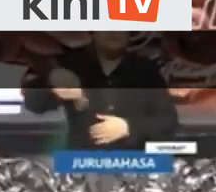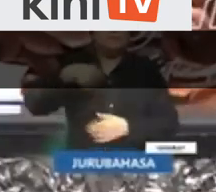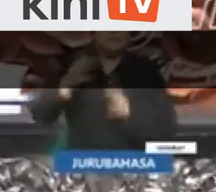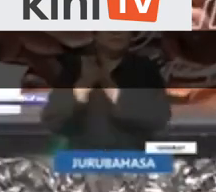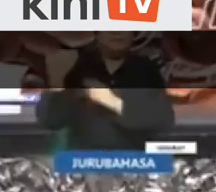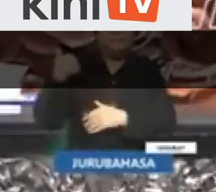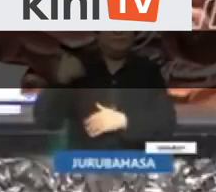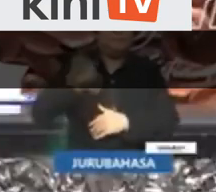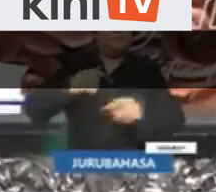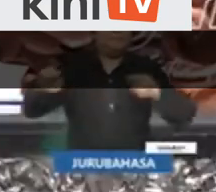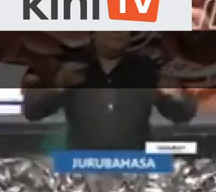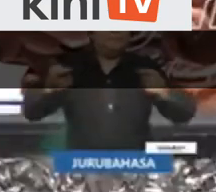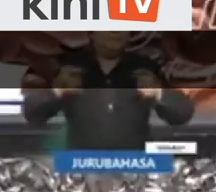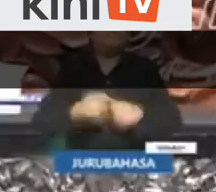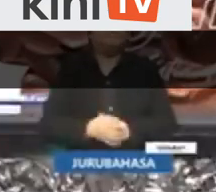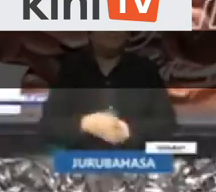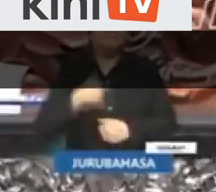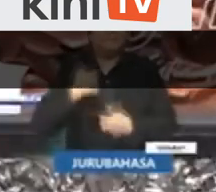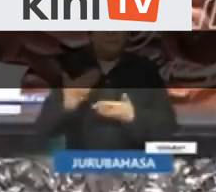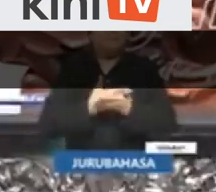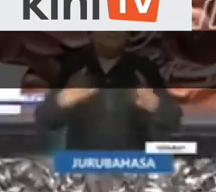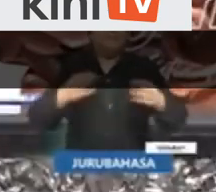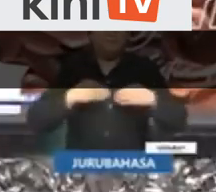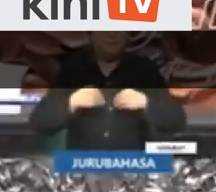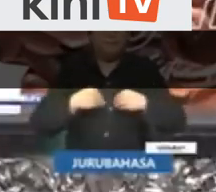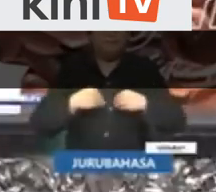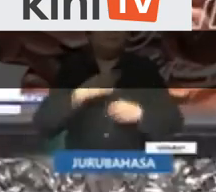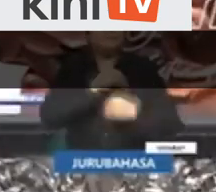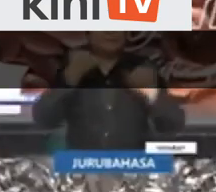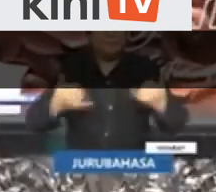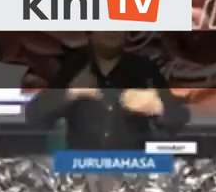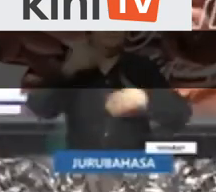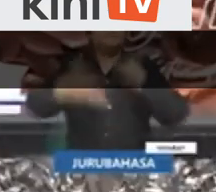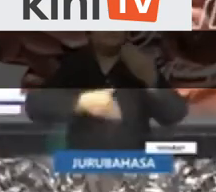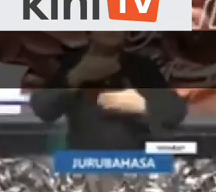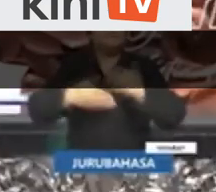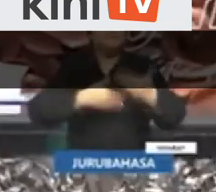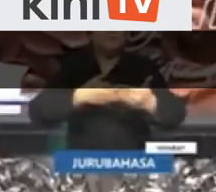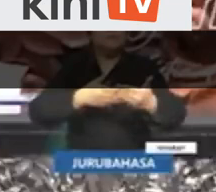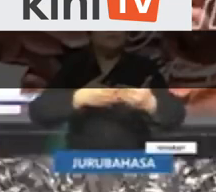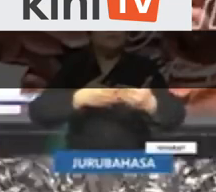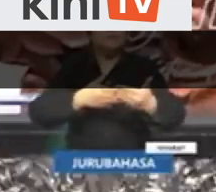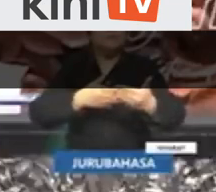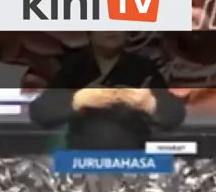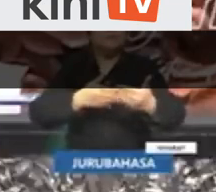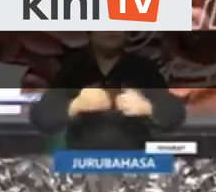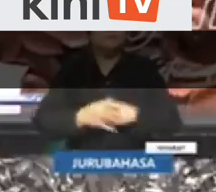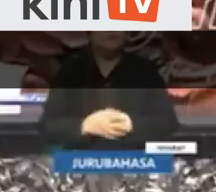untuk saya mengendalikannya. Jadi saya baru terima surat tersebut dan sedang dalam proses sebahagian